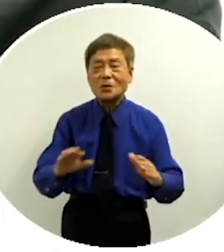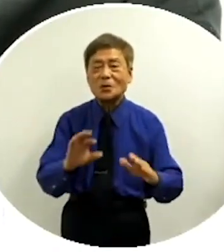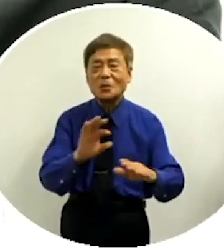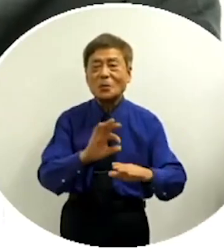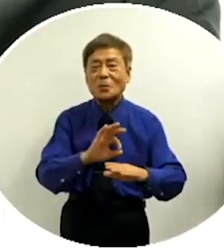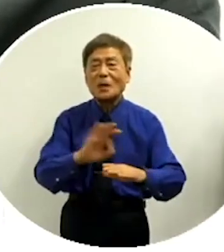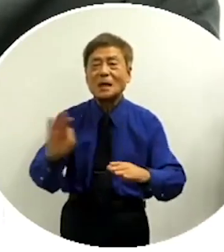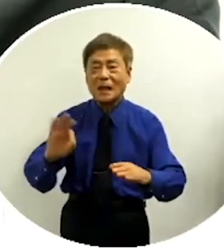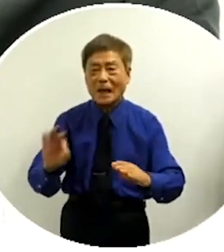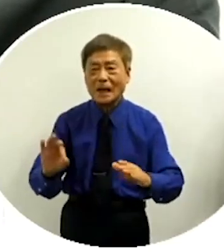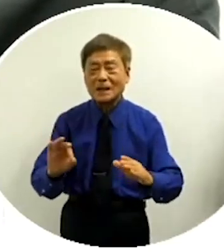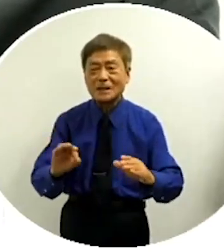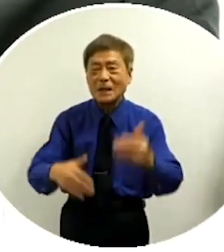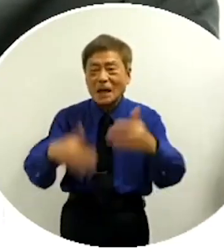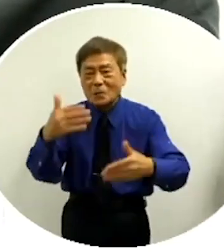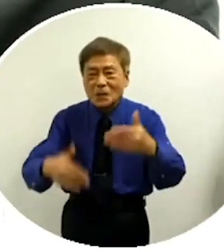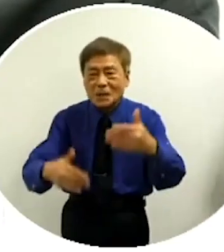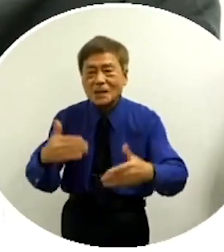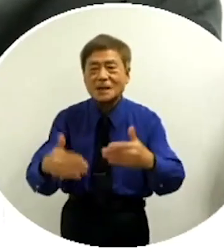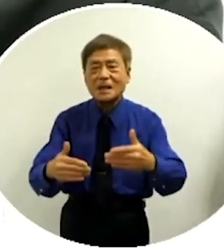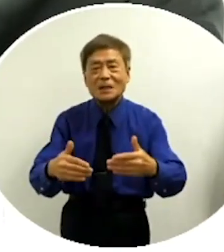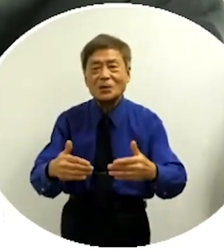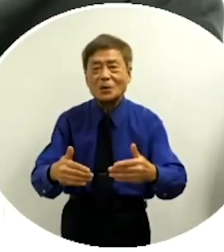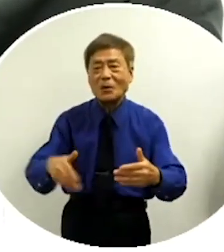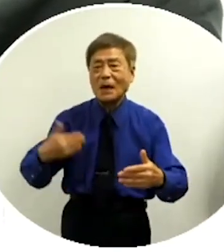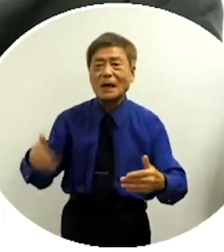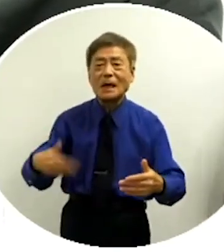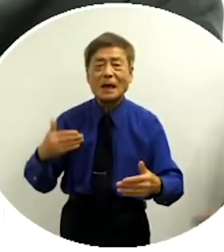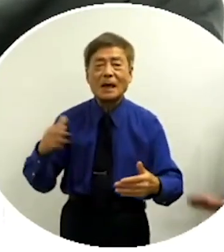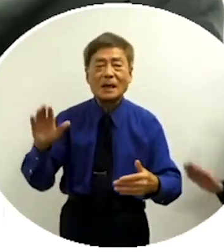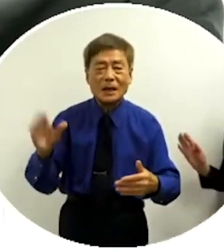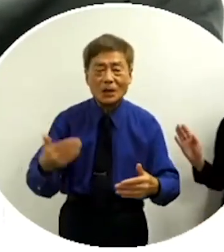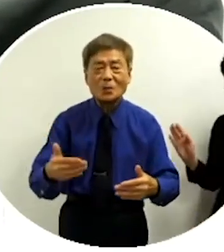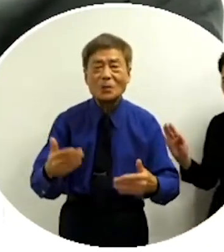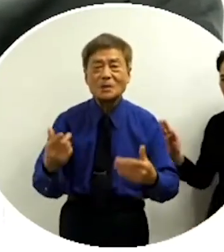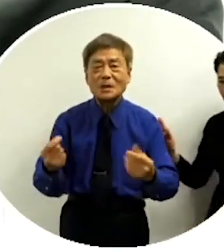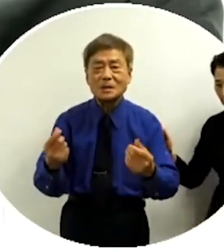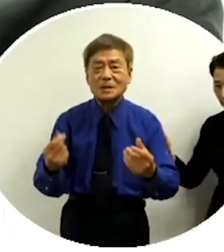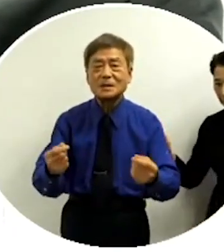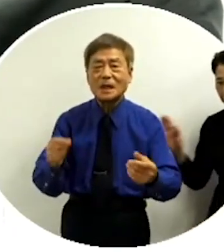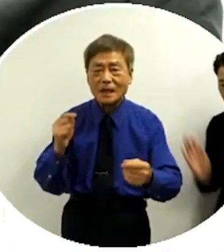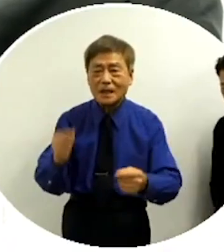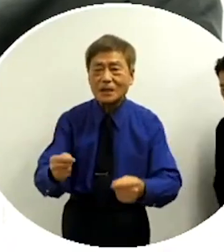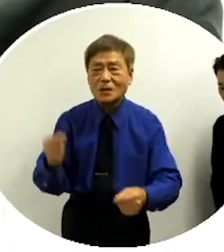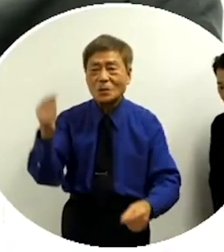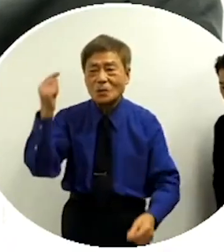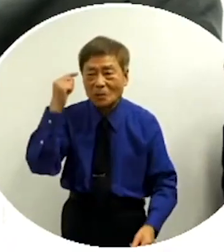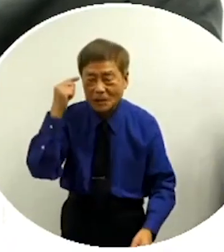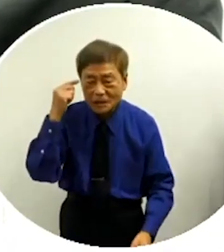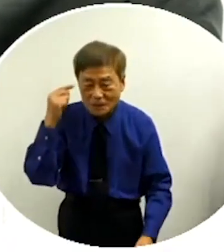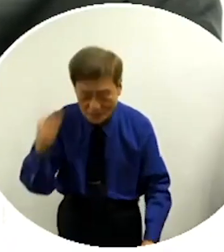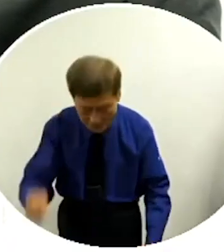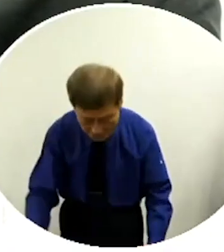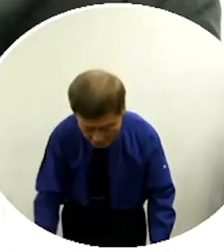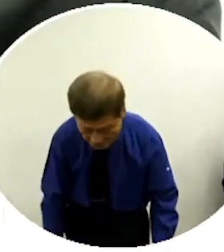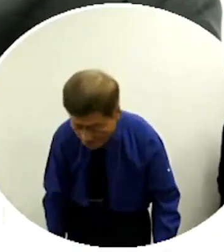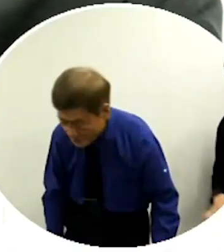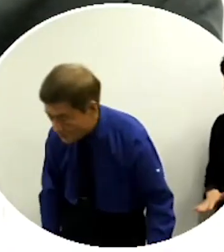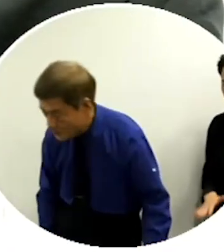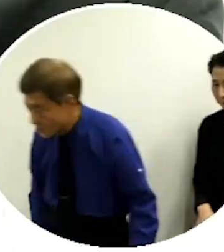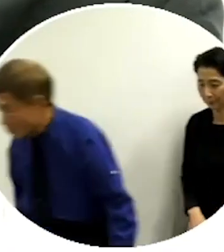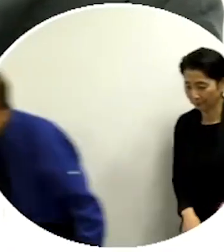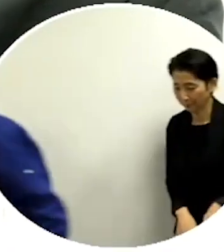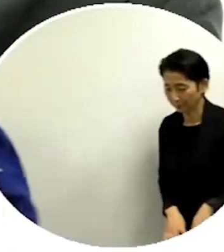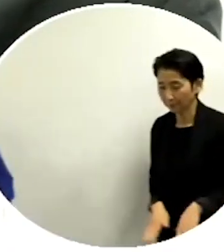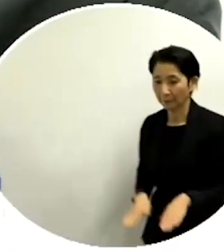sns を通してお伝えして身近に感じていただくというのは一つかなと思いますそれから今回融資の意見